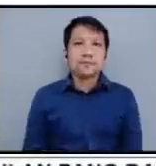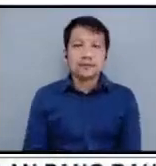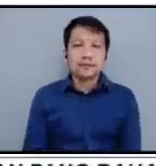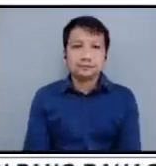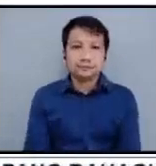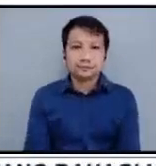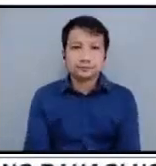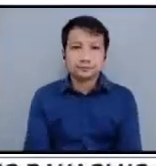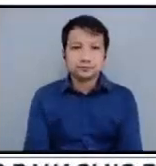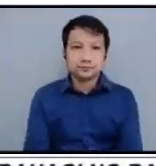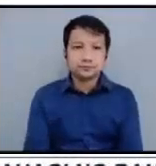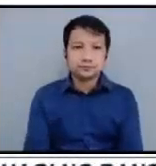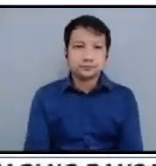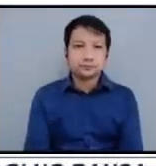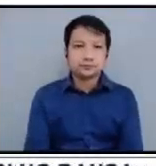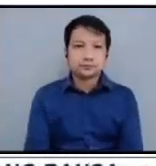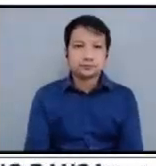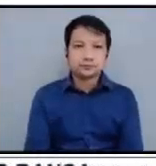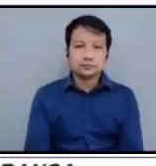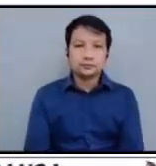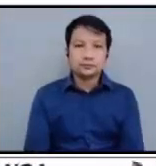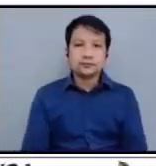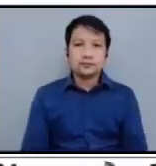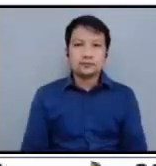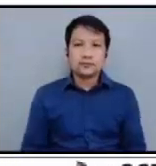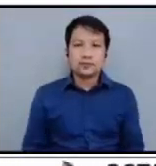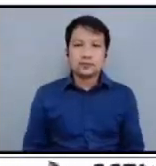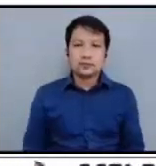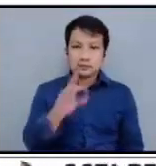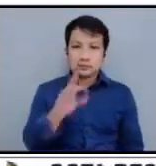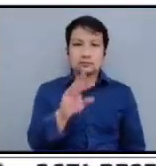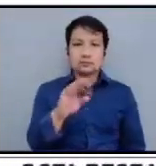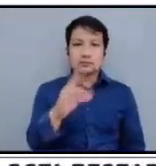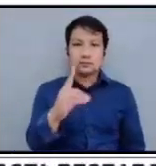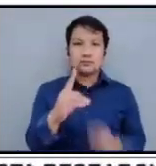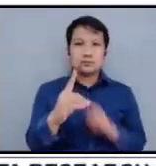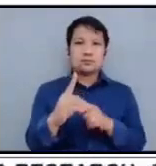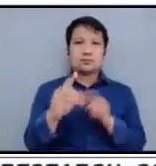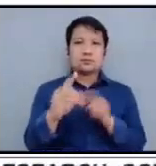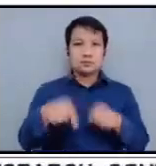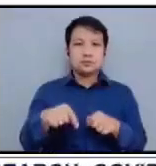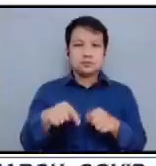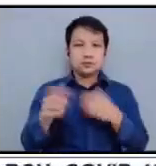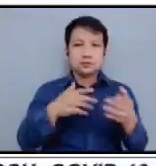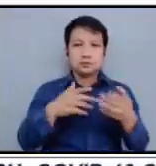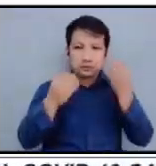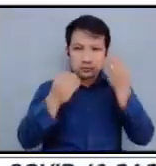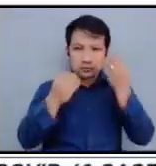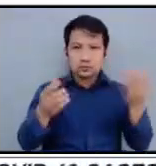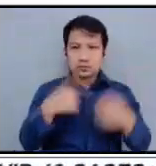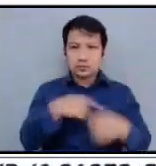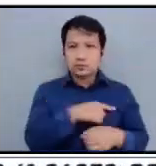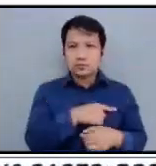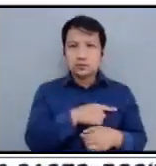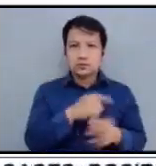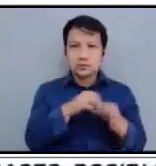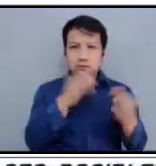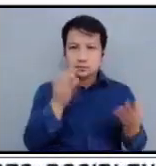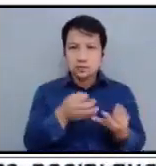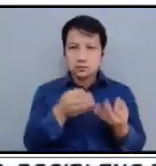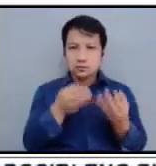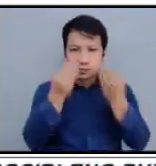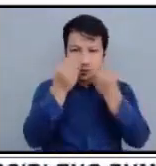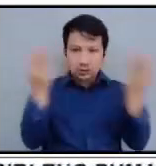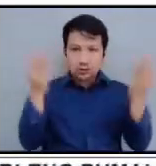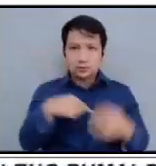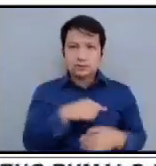Tuloy ang pamamahagi ng DSWD ng mga pagkain sa mga pamilyang nasa lanta ng bagyo.